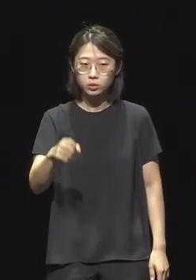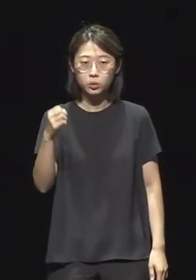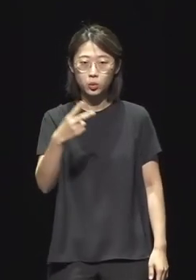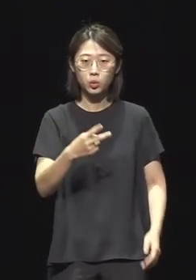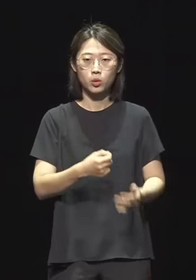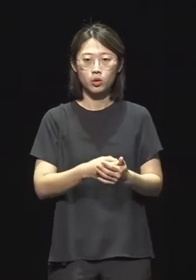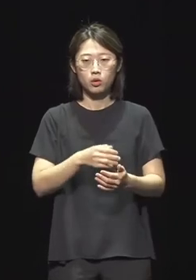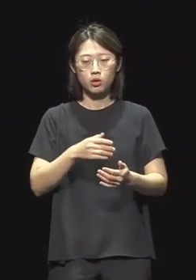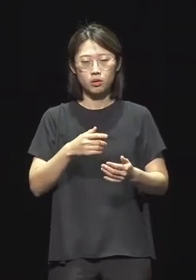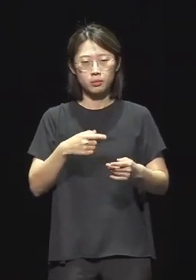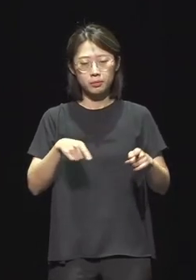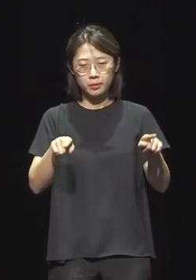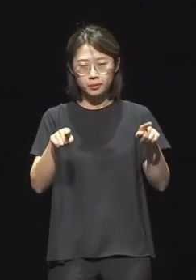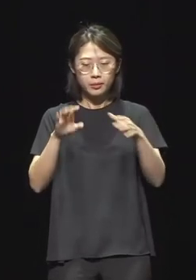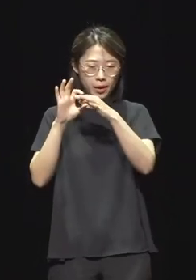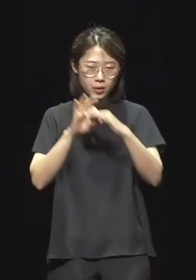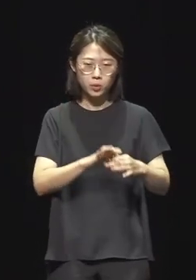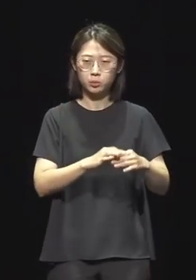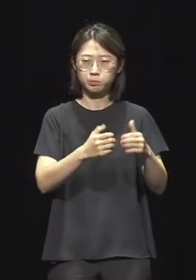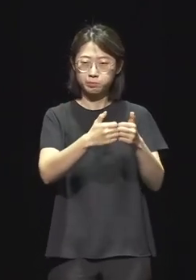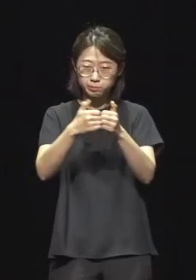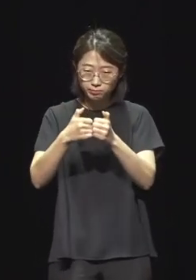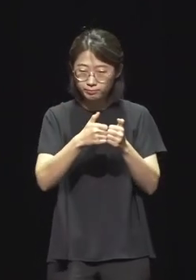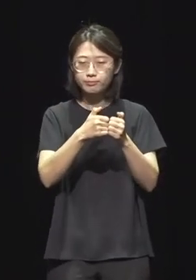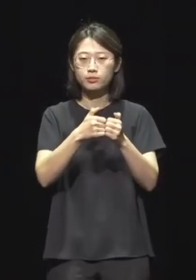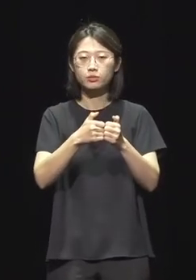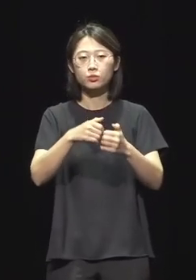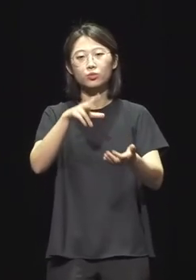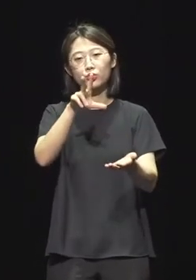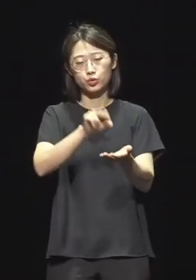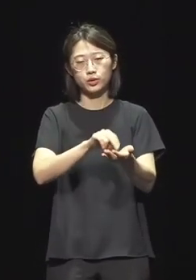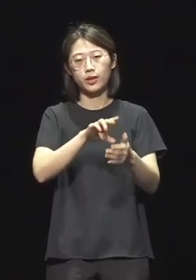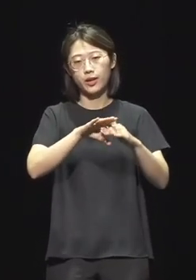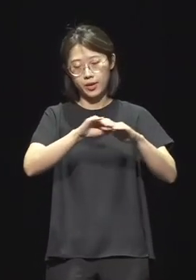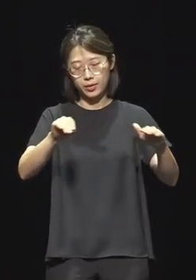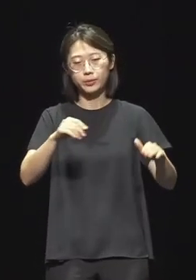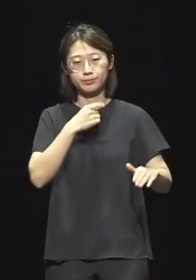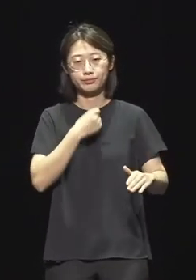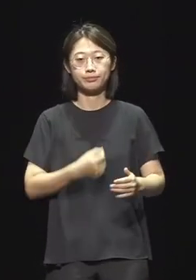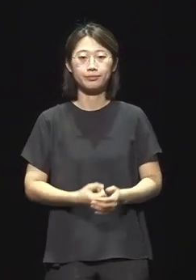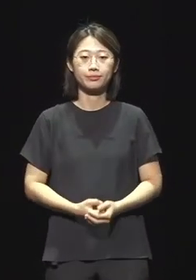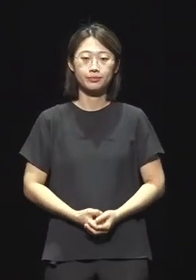긴 호흡으로 문제를 해결하고자 합니다.